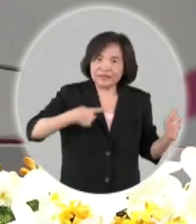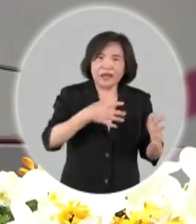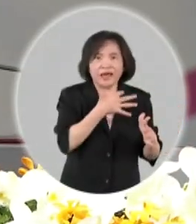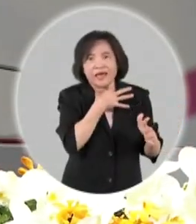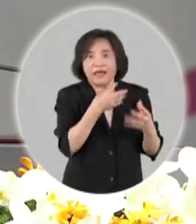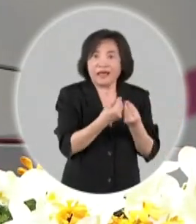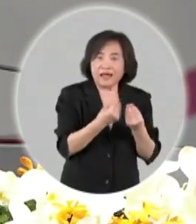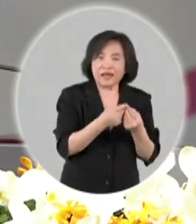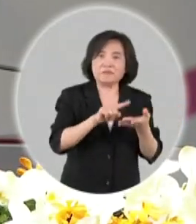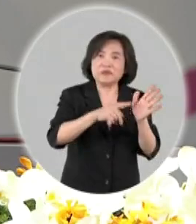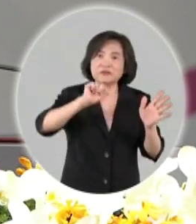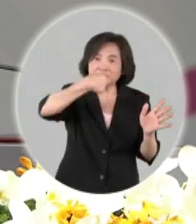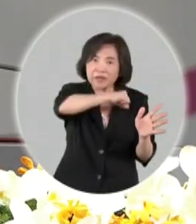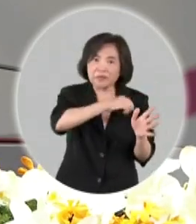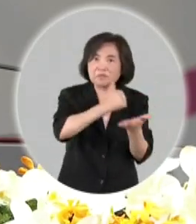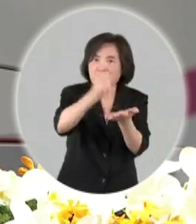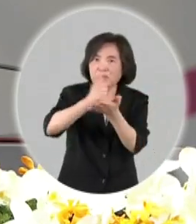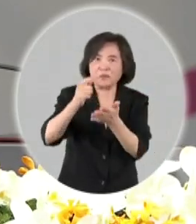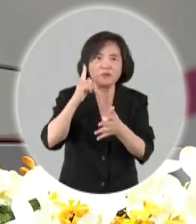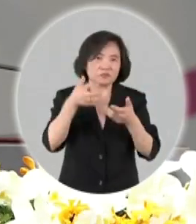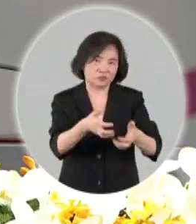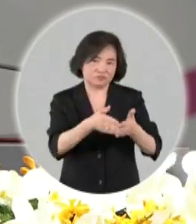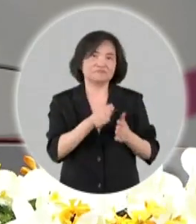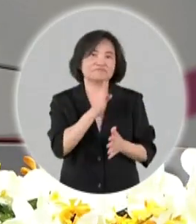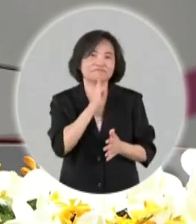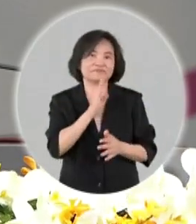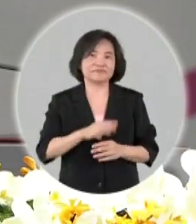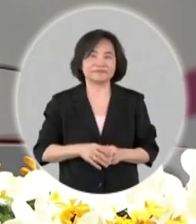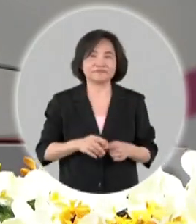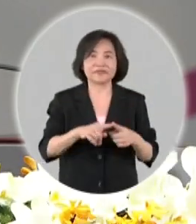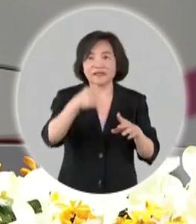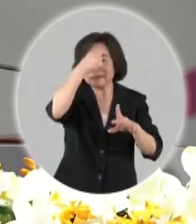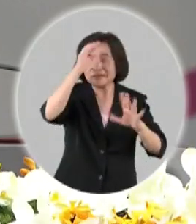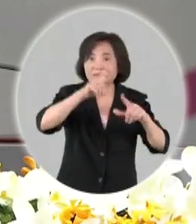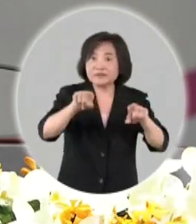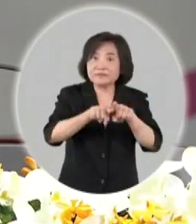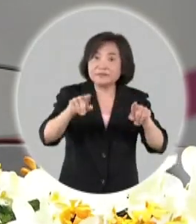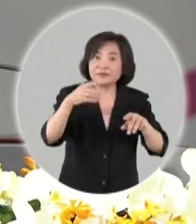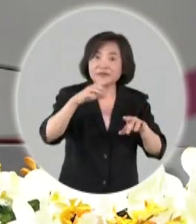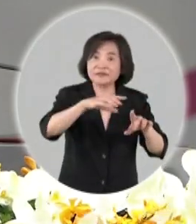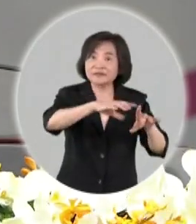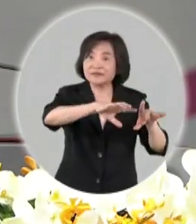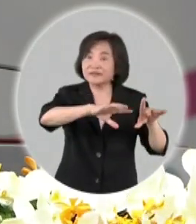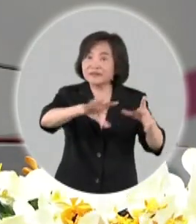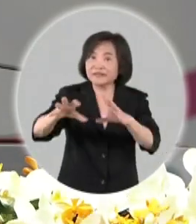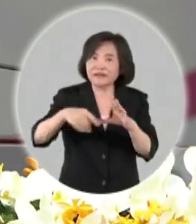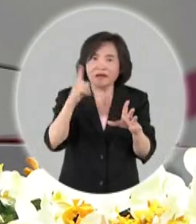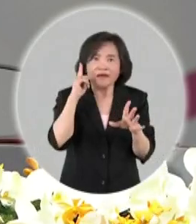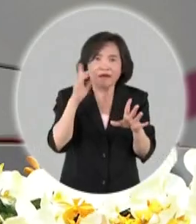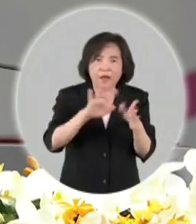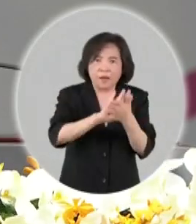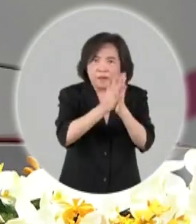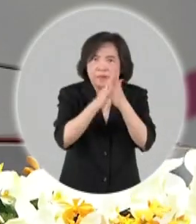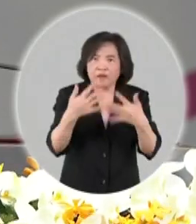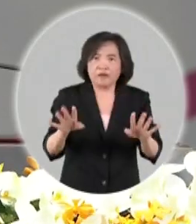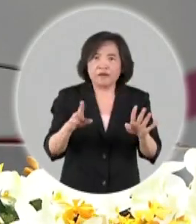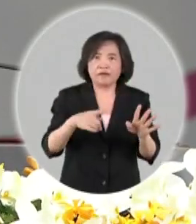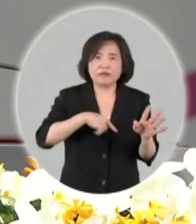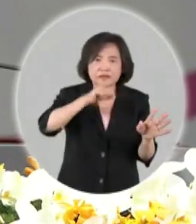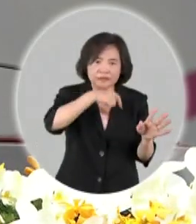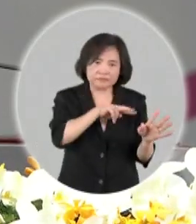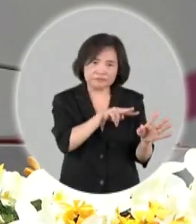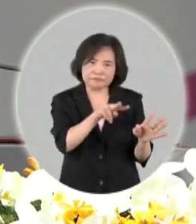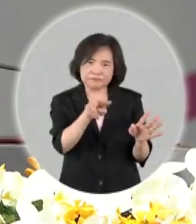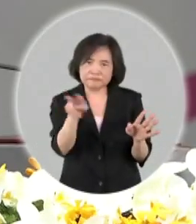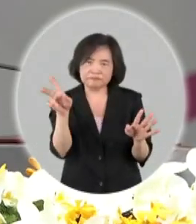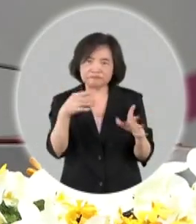那我覺得意識形態也好或者是我們常常做出一些挑釁的言語也好我覺得無助於兩岸和平也無